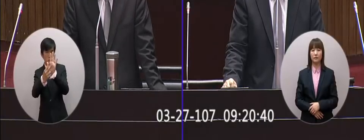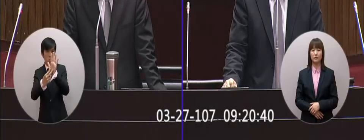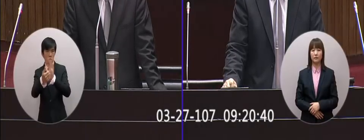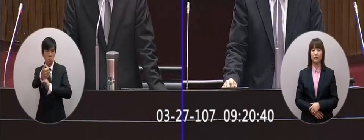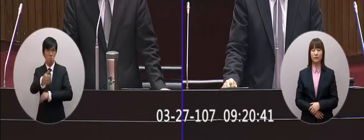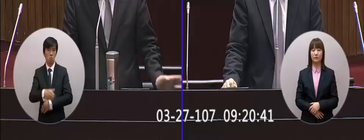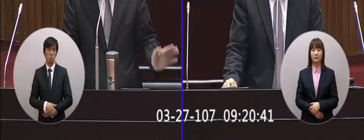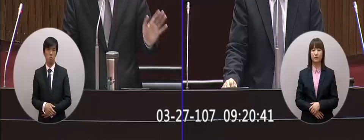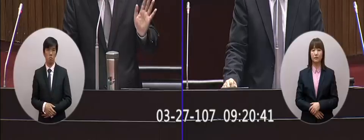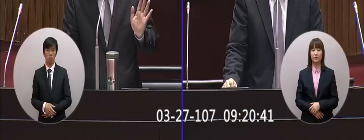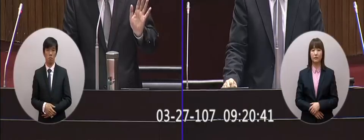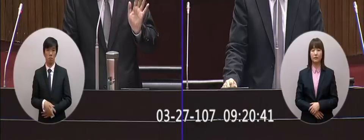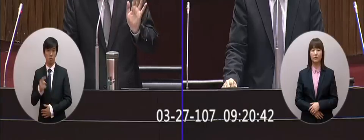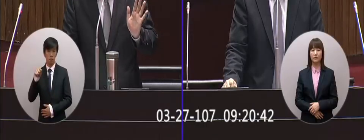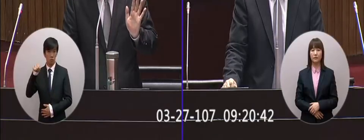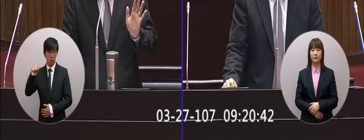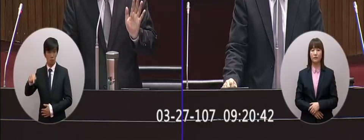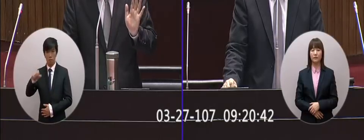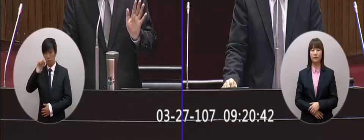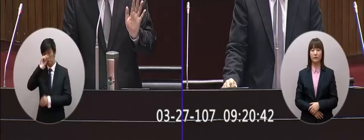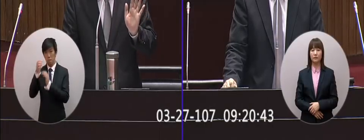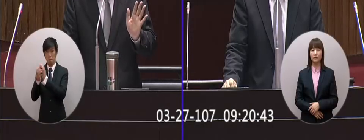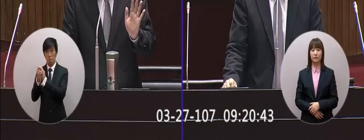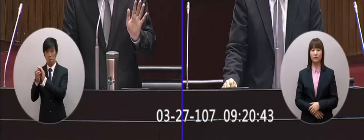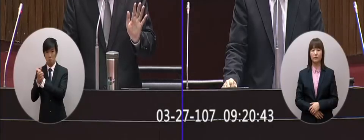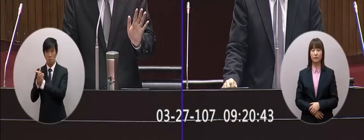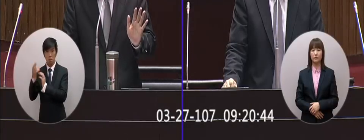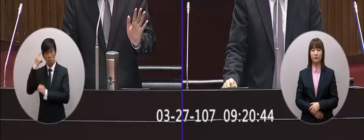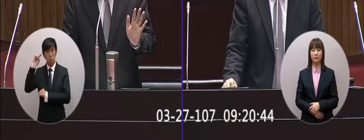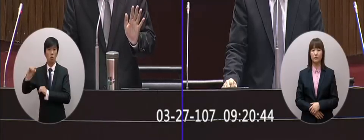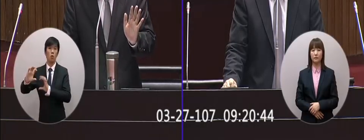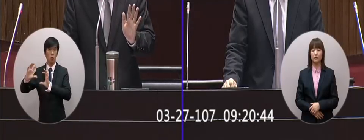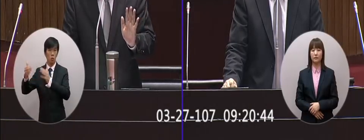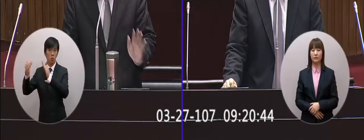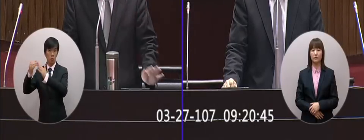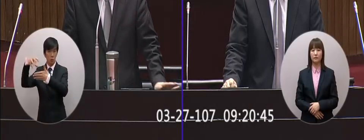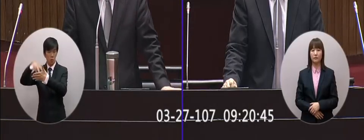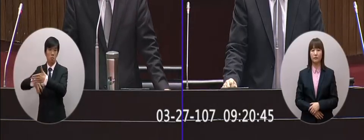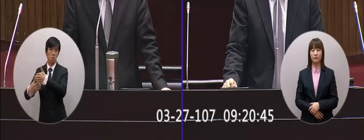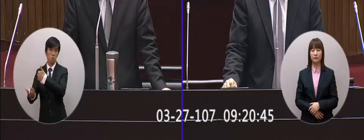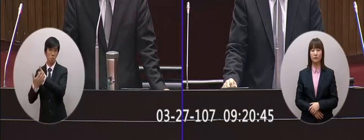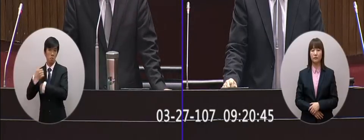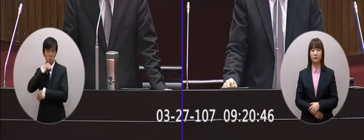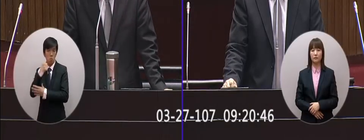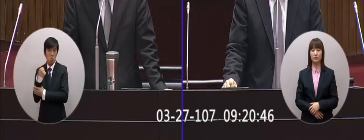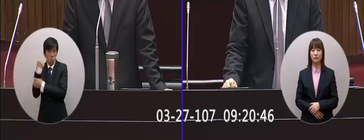朋友，最近又是可以说在国会重要的推手，才有办法